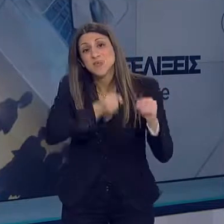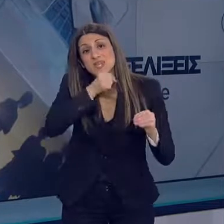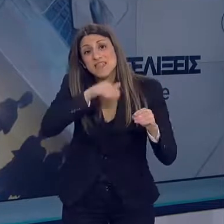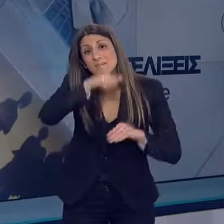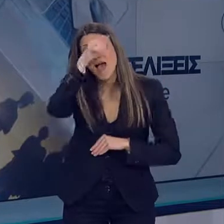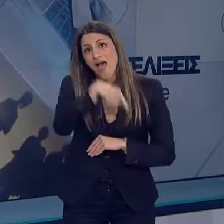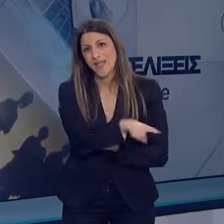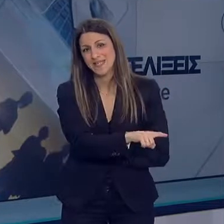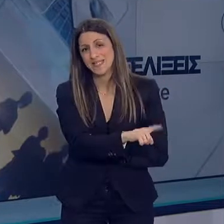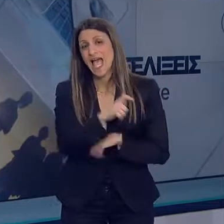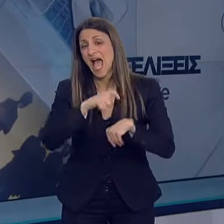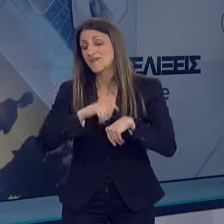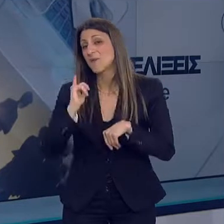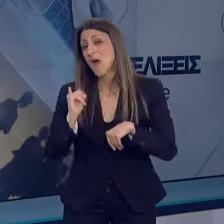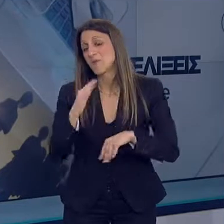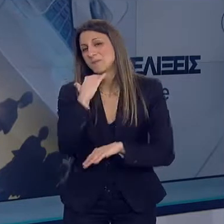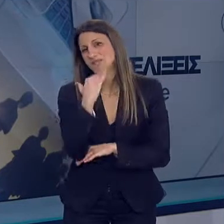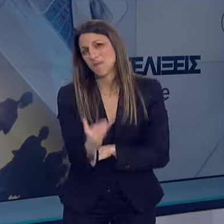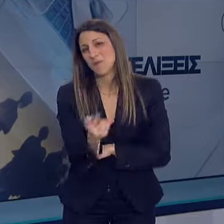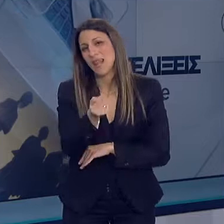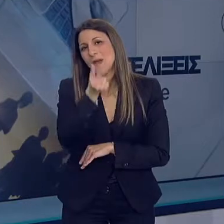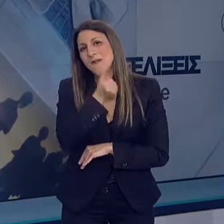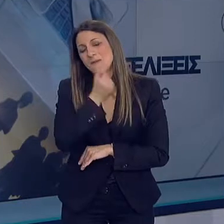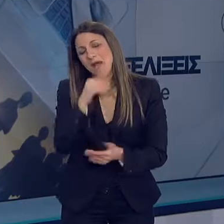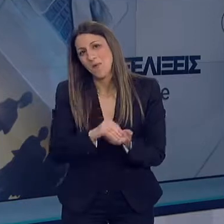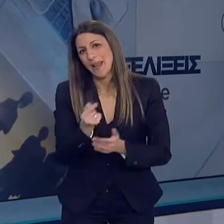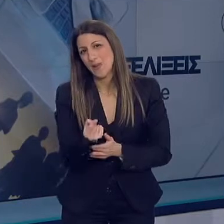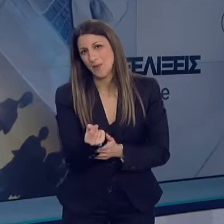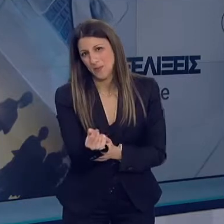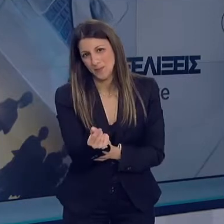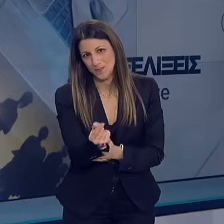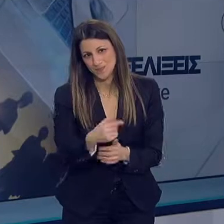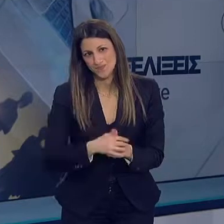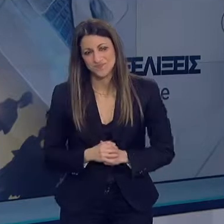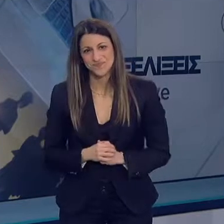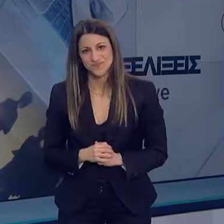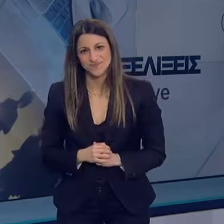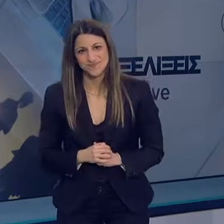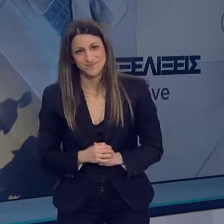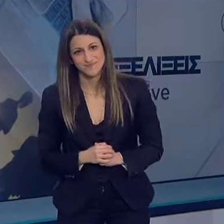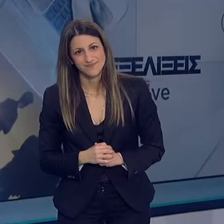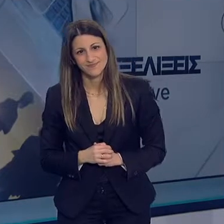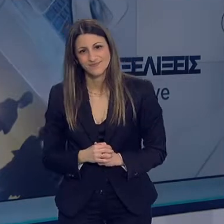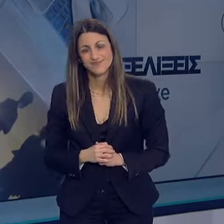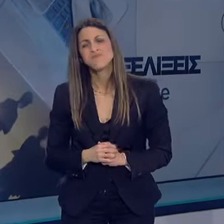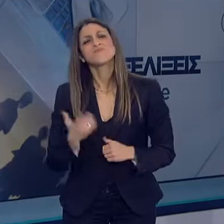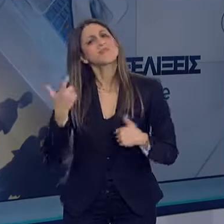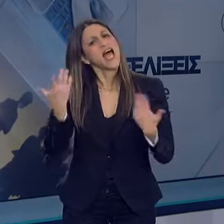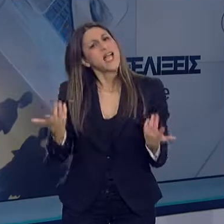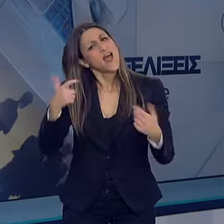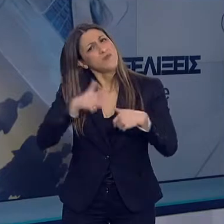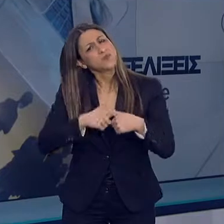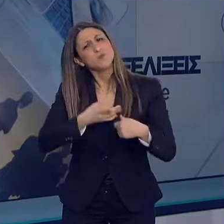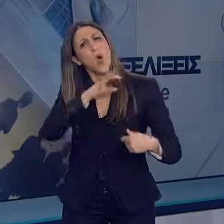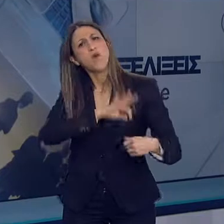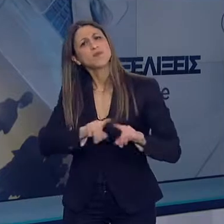ακόμα σε αυτή τη φάση. Νομίζω έχω πει και άλλη φορά ότι η πνευματική επικοινωνία και η διαδικτυακή που έχουμε όλα τα μέσα αυτή την